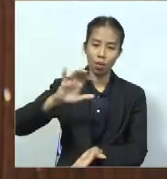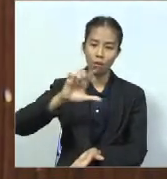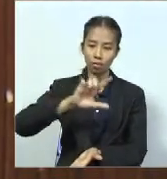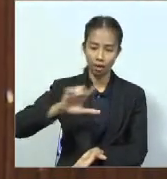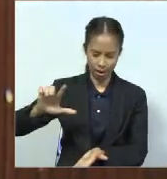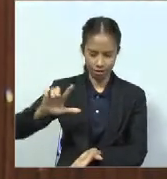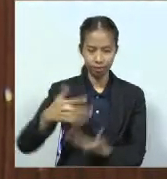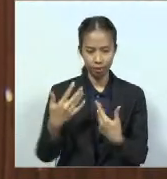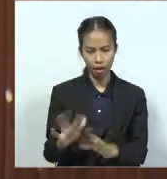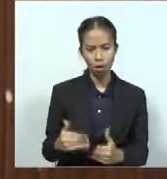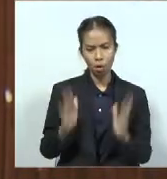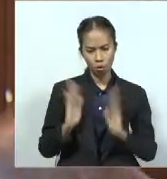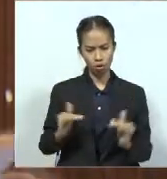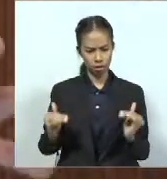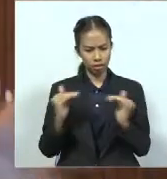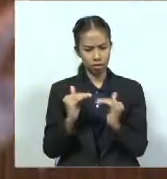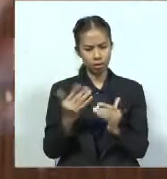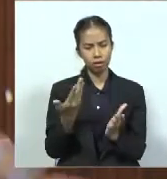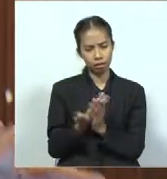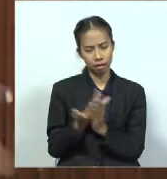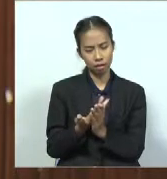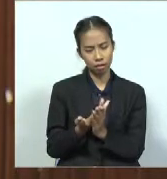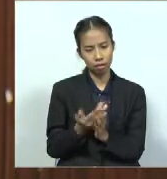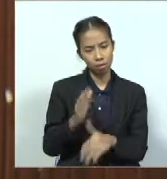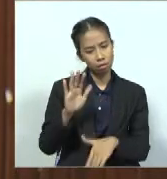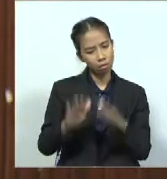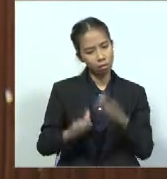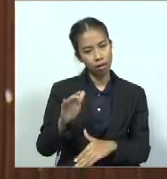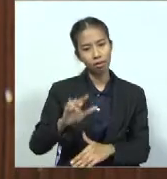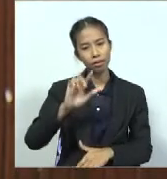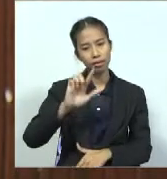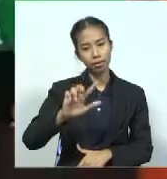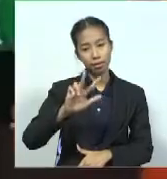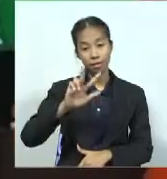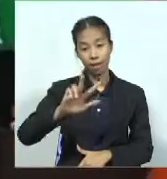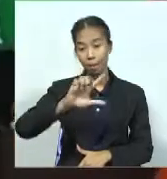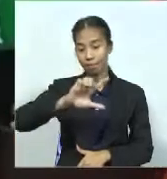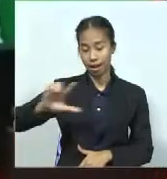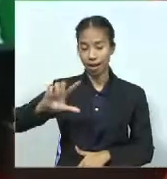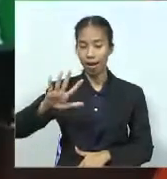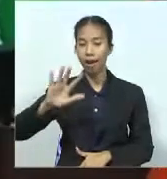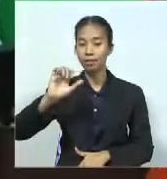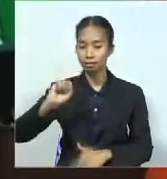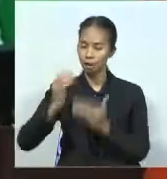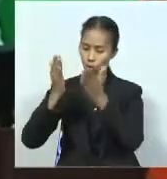วนผู้ที่มีสิทธิ์ที่ได้ประโยชน์ทั้งสิ้นเนี่ยอยู่ที่ 3,500,000 คนค่ะ